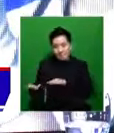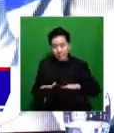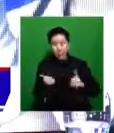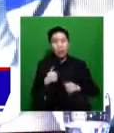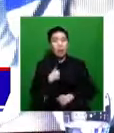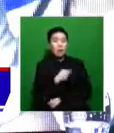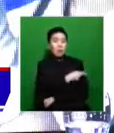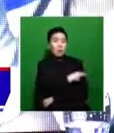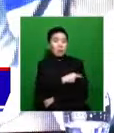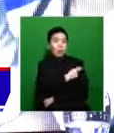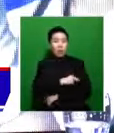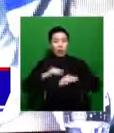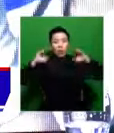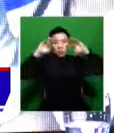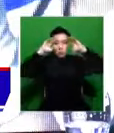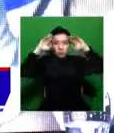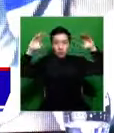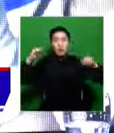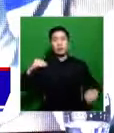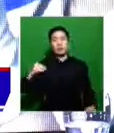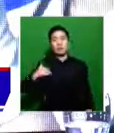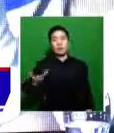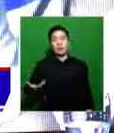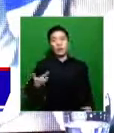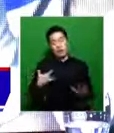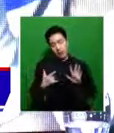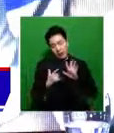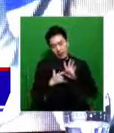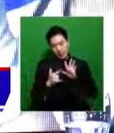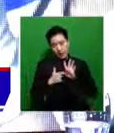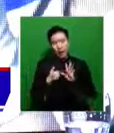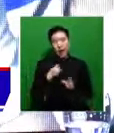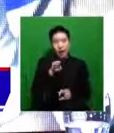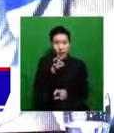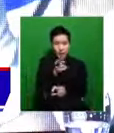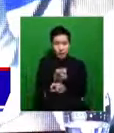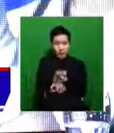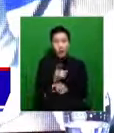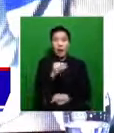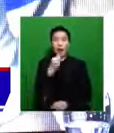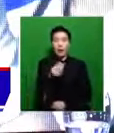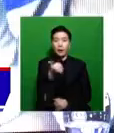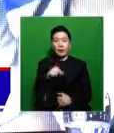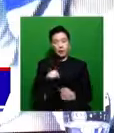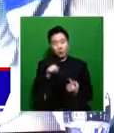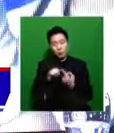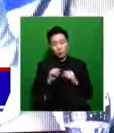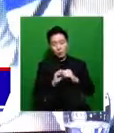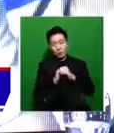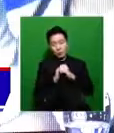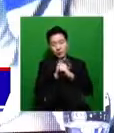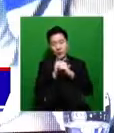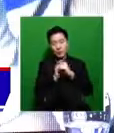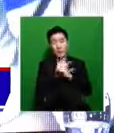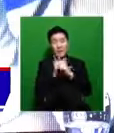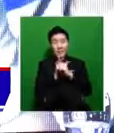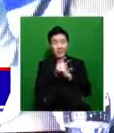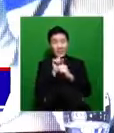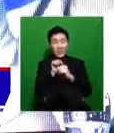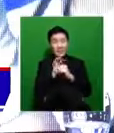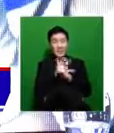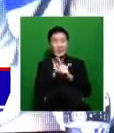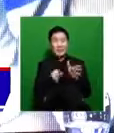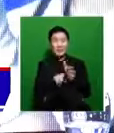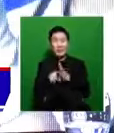มอมีประสบการณ์ครับเรามียาที่รักษาพวกท่านได้โรคโควิดเนี่ยถ้า